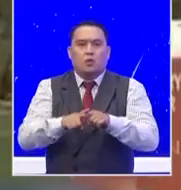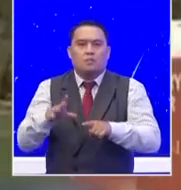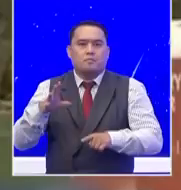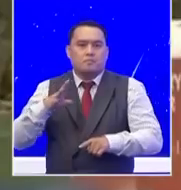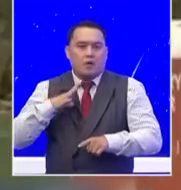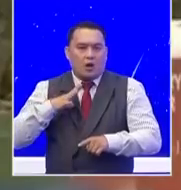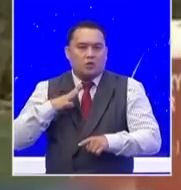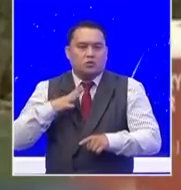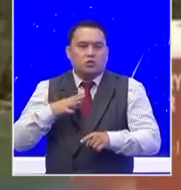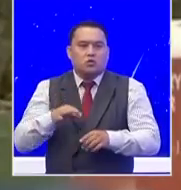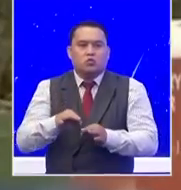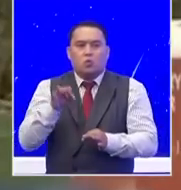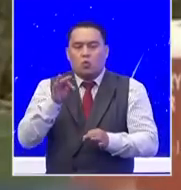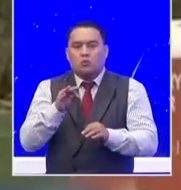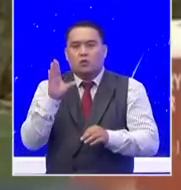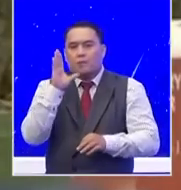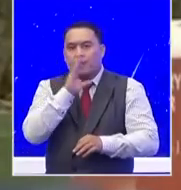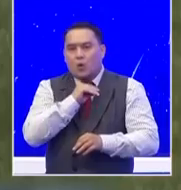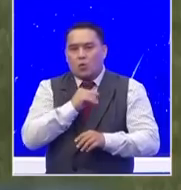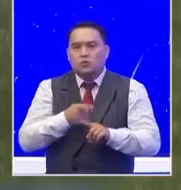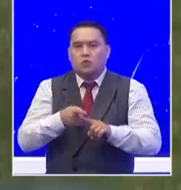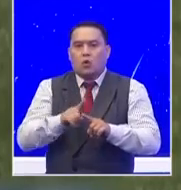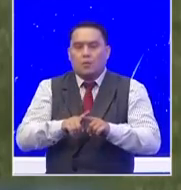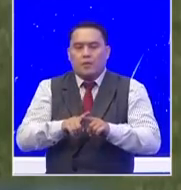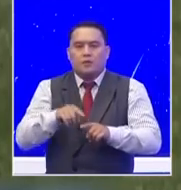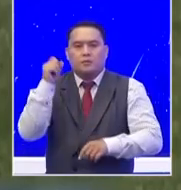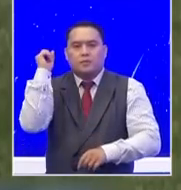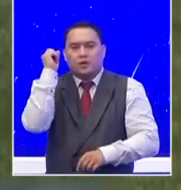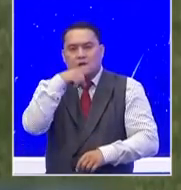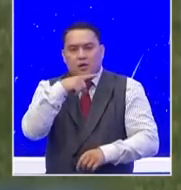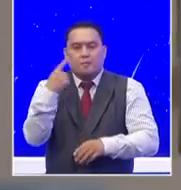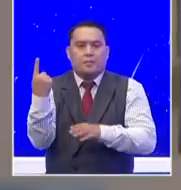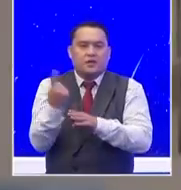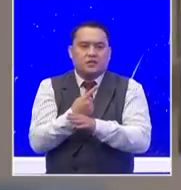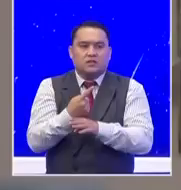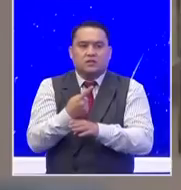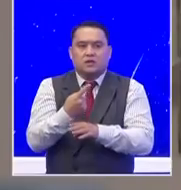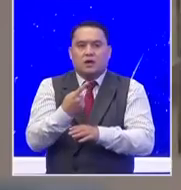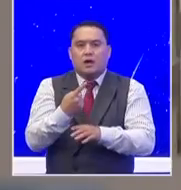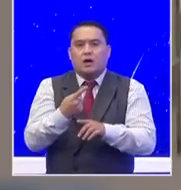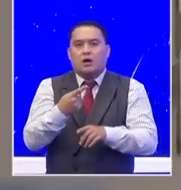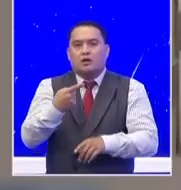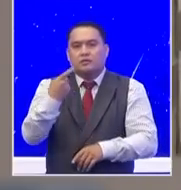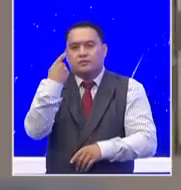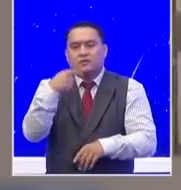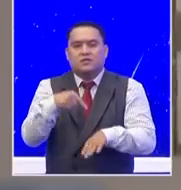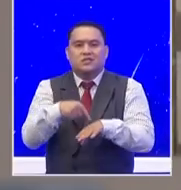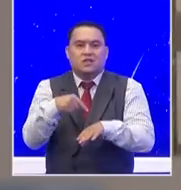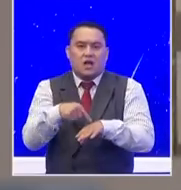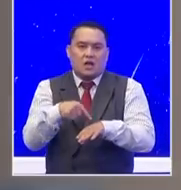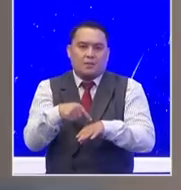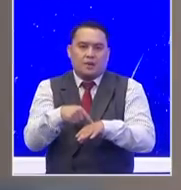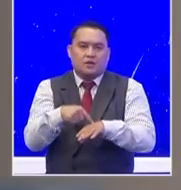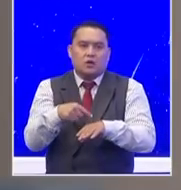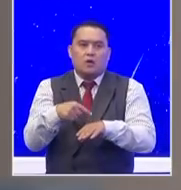құрылғы өте жұқа өткізгіштен тұрады. Адамның дертке шалдыққанын білу үшін алдымен детектордың бетіне коронавирусқа сезімтал реагент